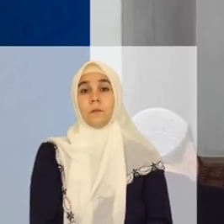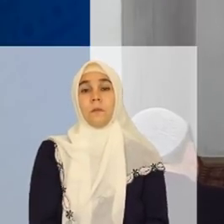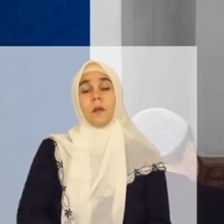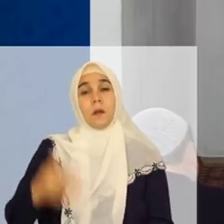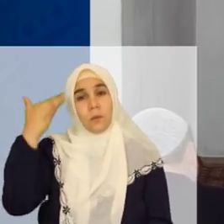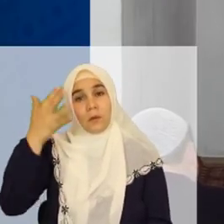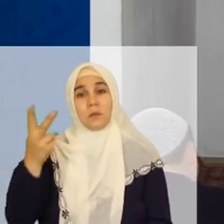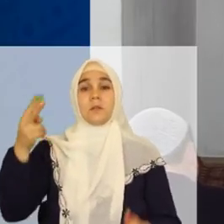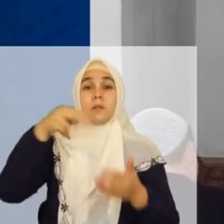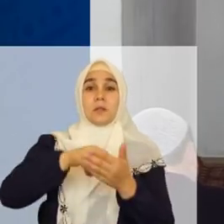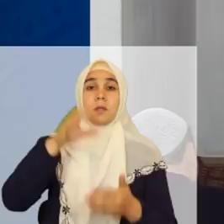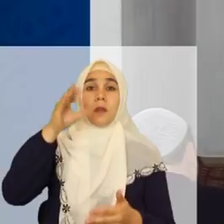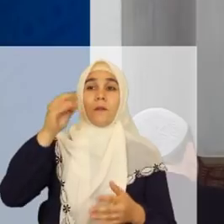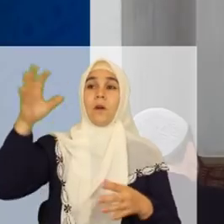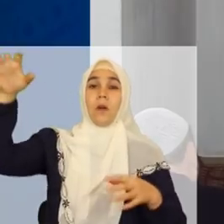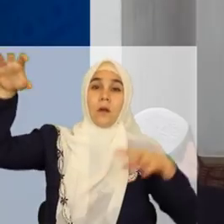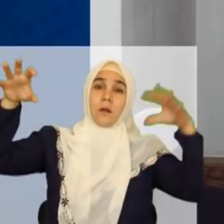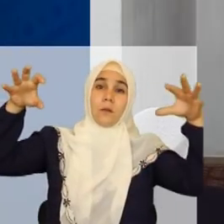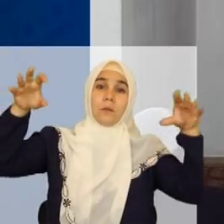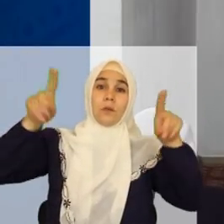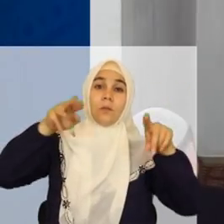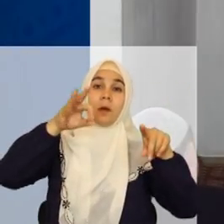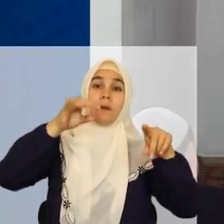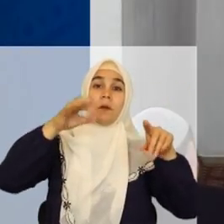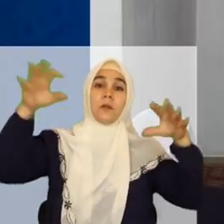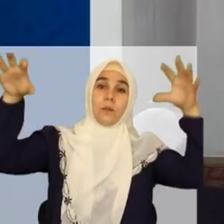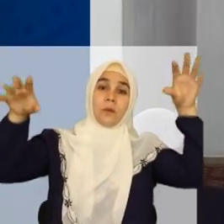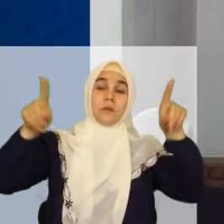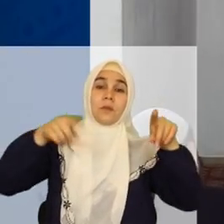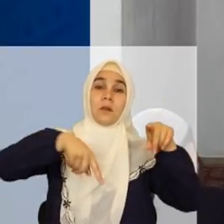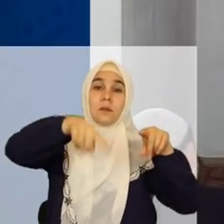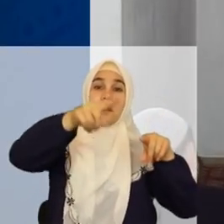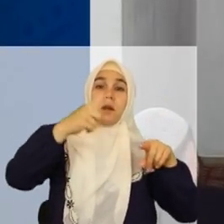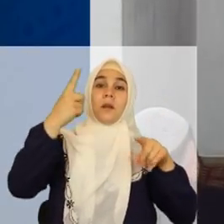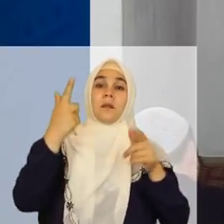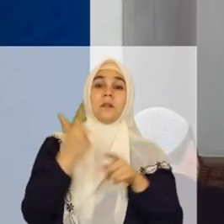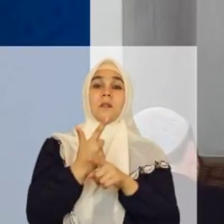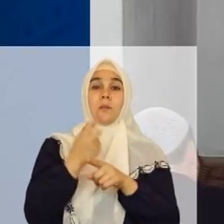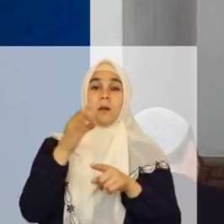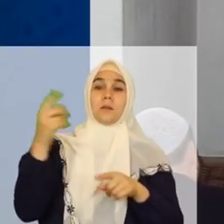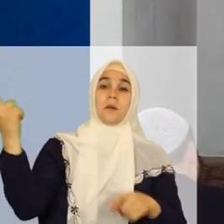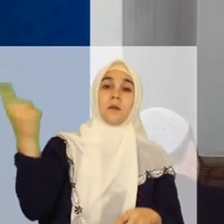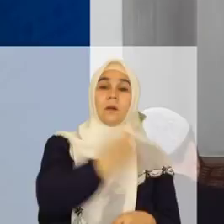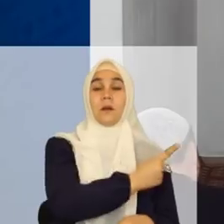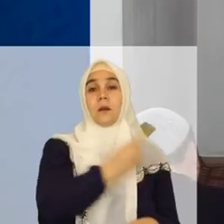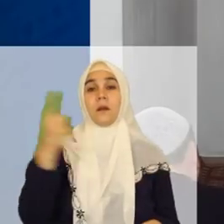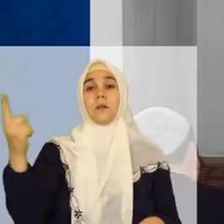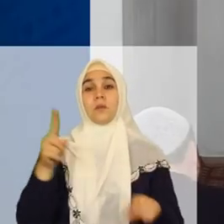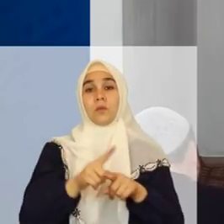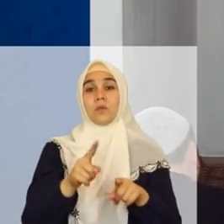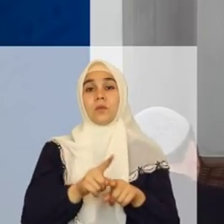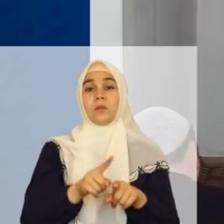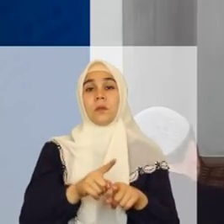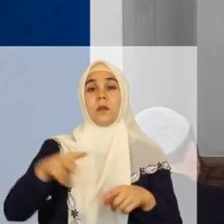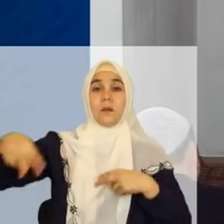Niyat qilib chiqdi, Safo tepaligi bilan Marvo tepaligini ortasida 7 marta borib kelib sa'y qilish kerak.